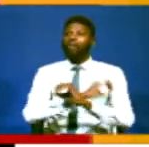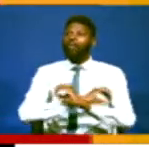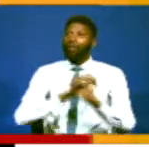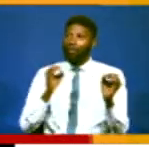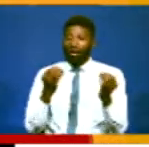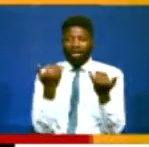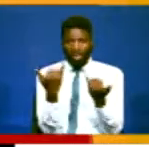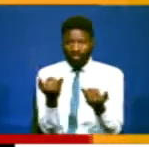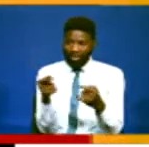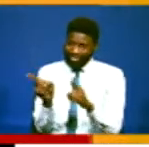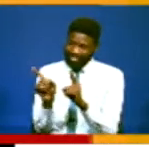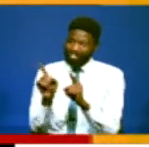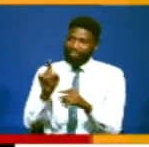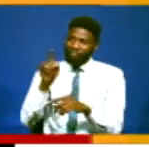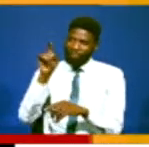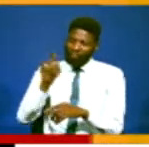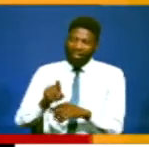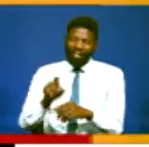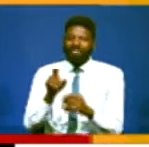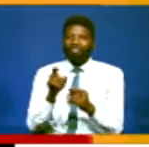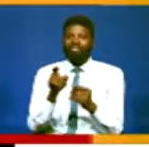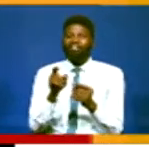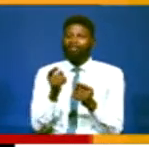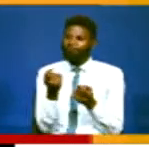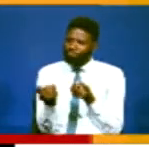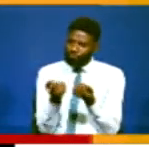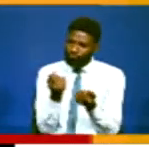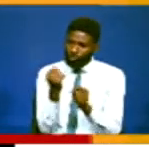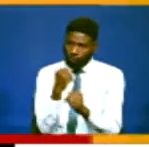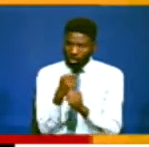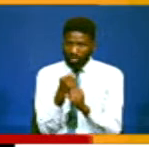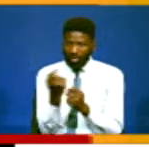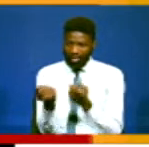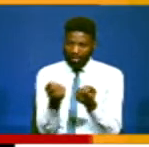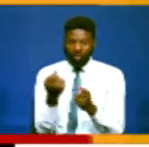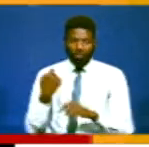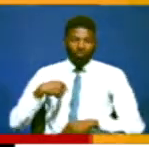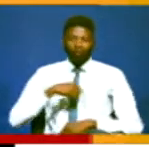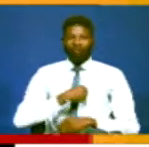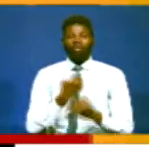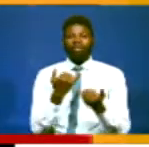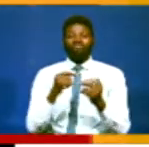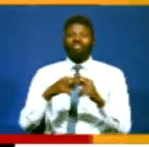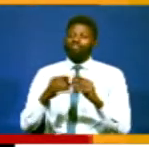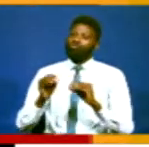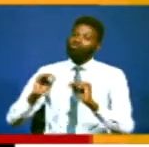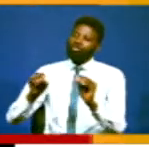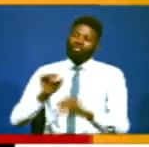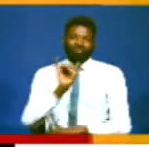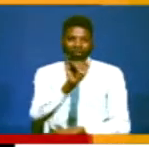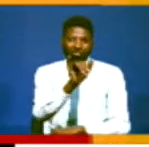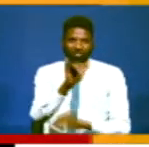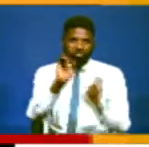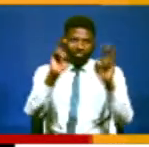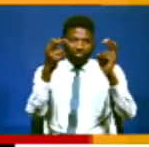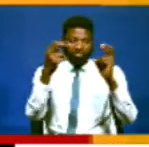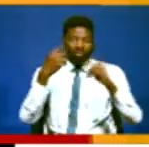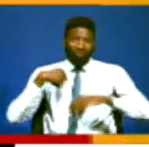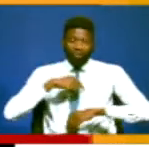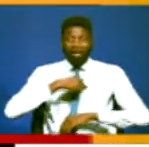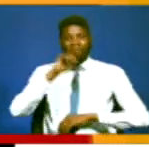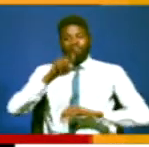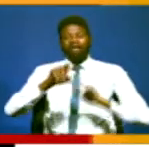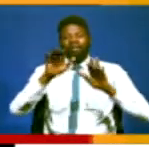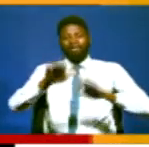kufanya masuala madogo madogo, shughuli ndogo ndogo, sasa tumeanza kuwafundisha mambo haya. Kwa hivyo tuchunge sana